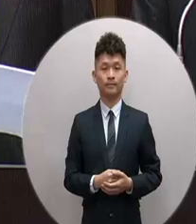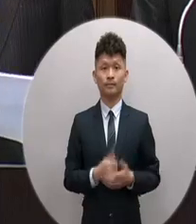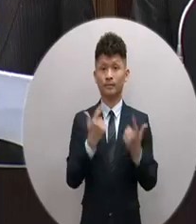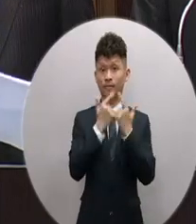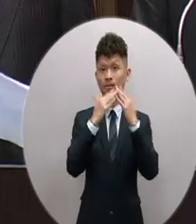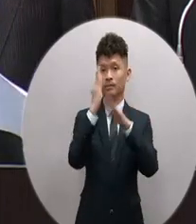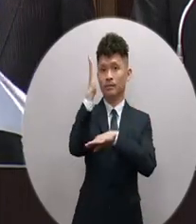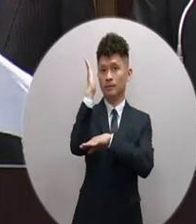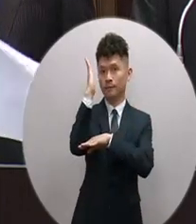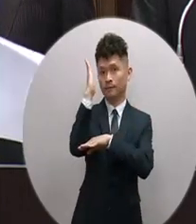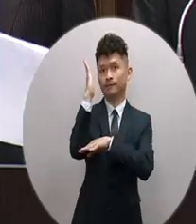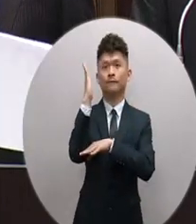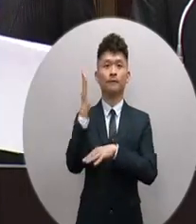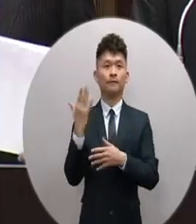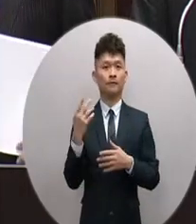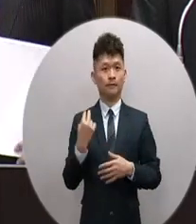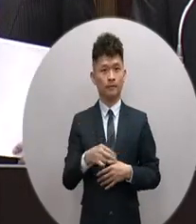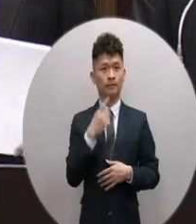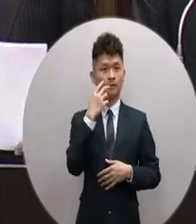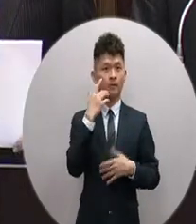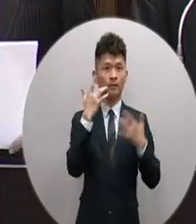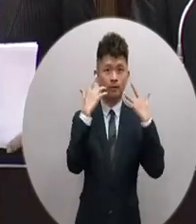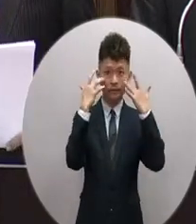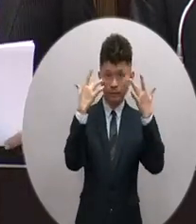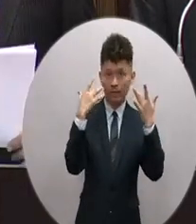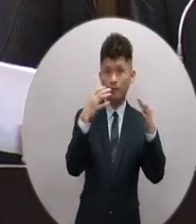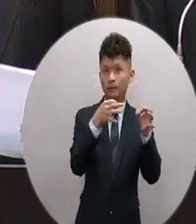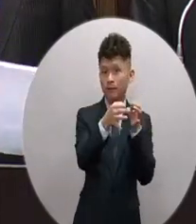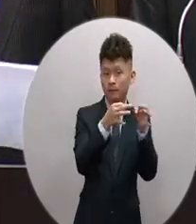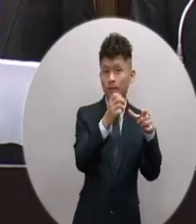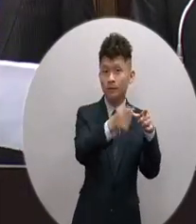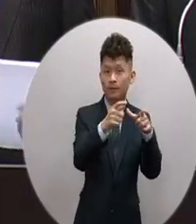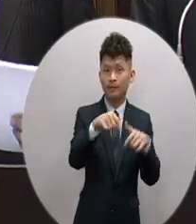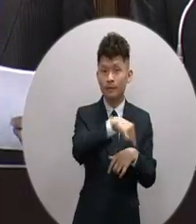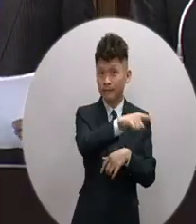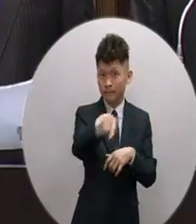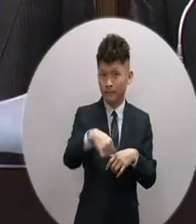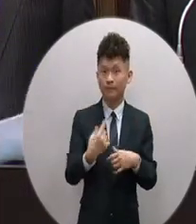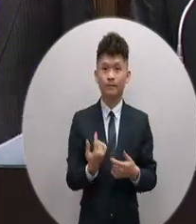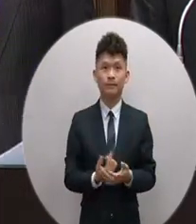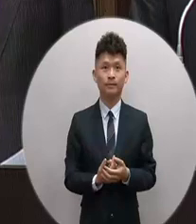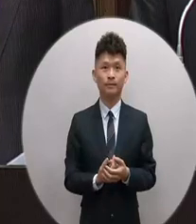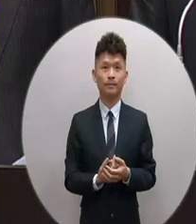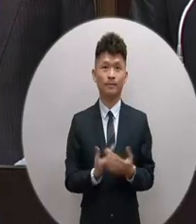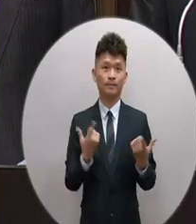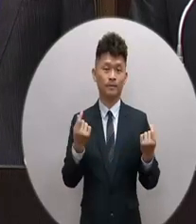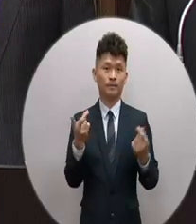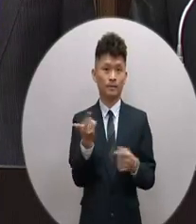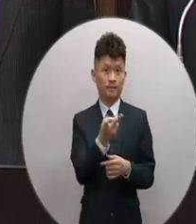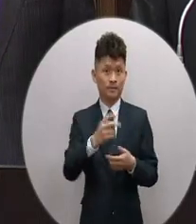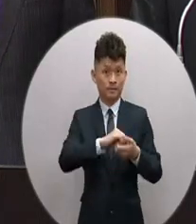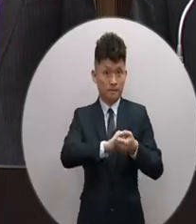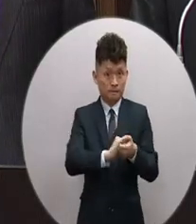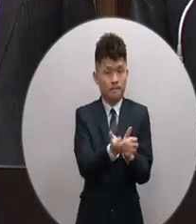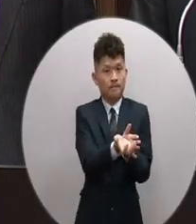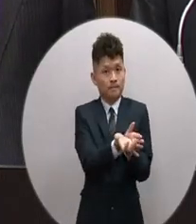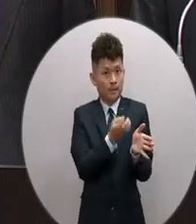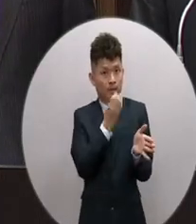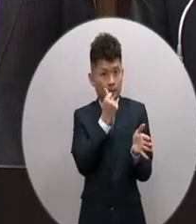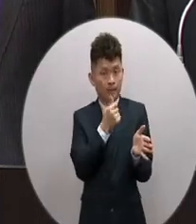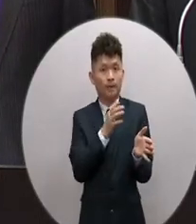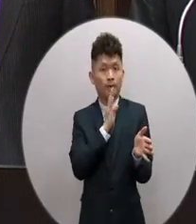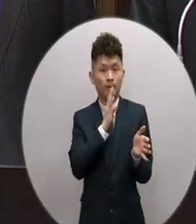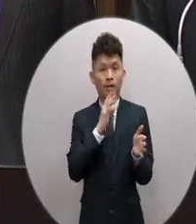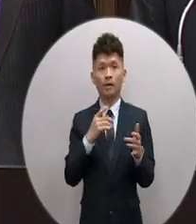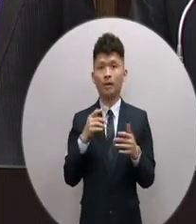台北市政府也好，也是这个国赛市场也好，国赛市场公司也好，因错误的决定在前，那农委会